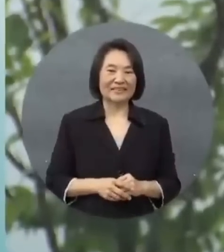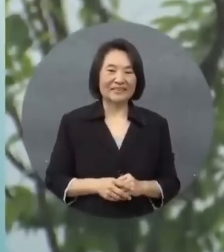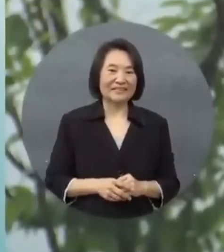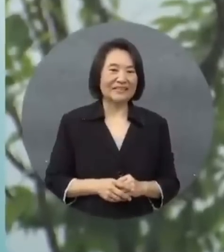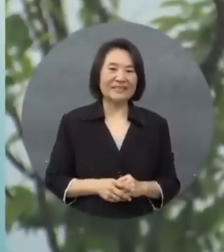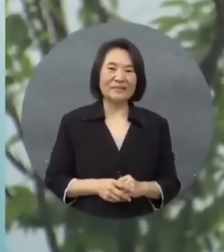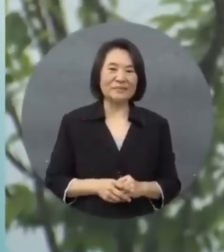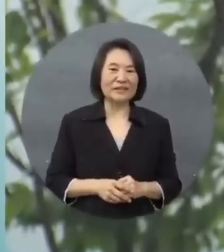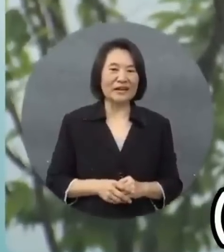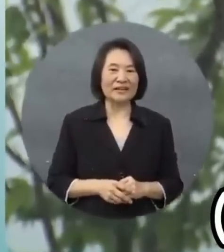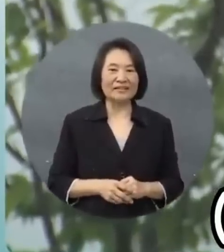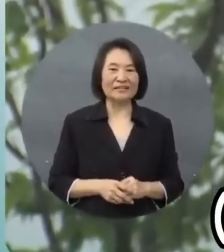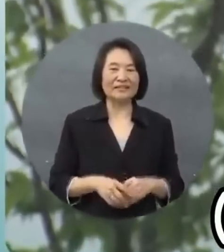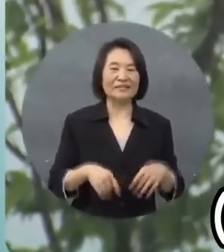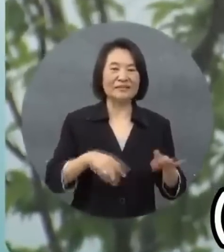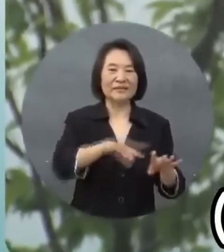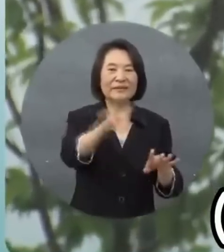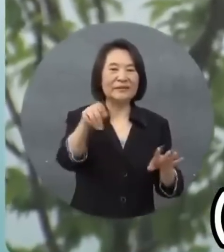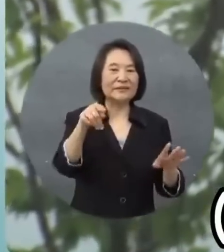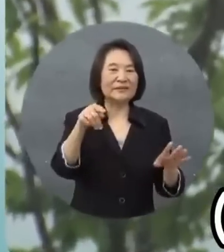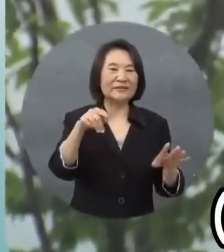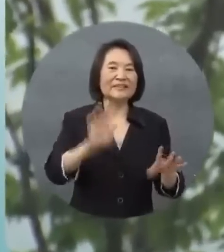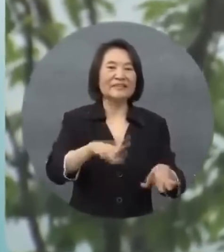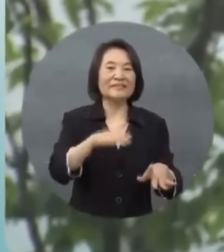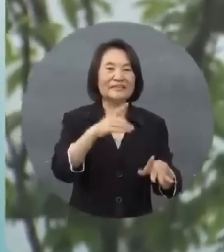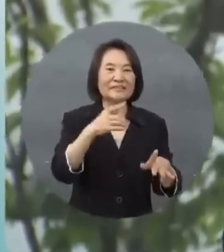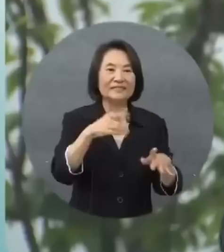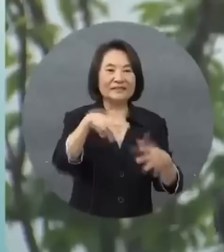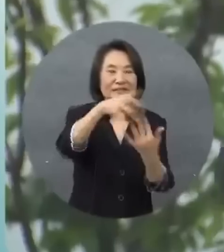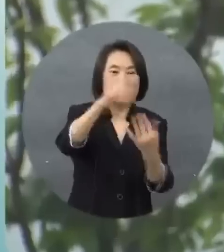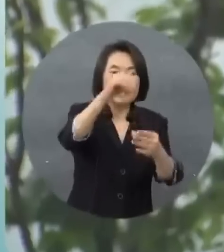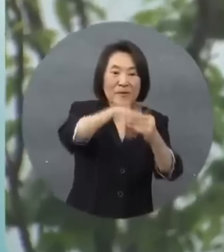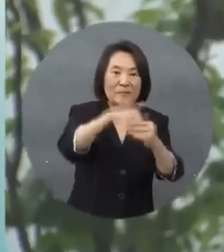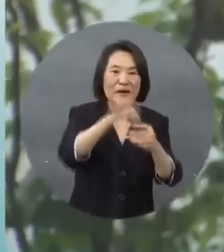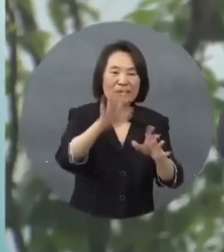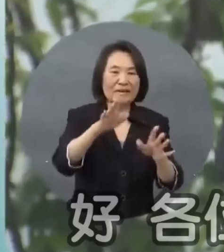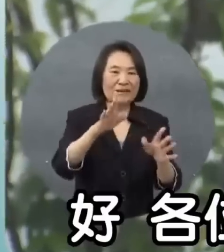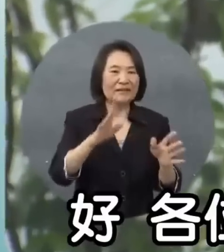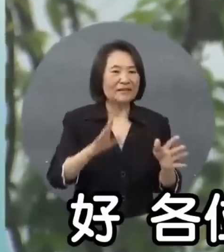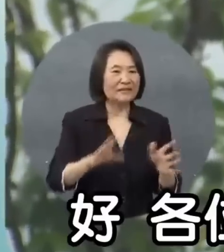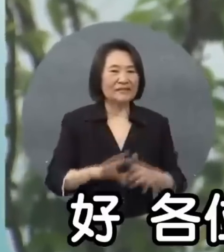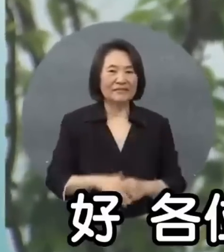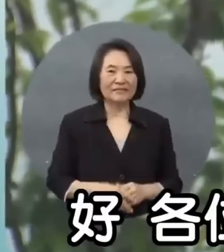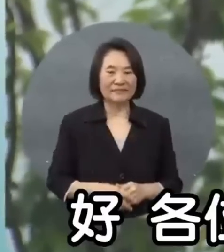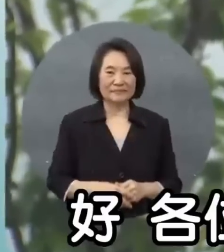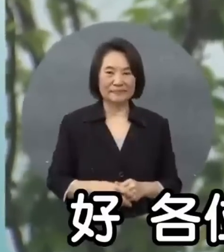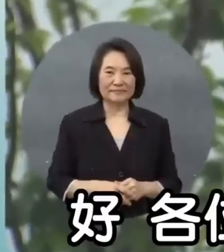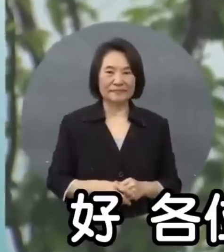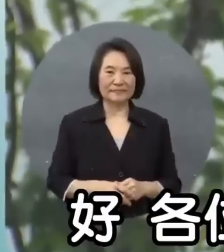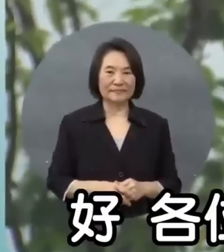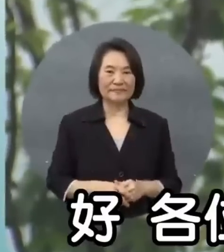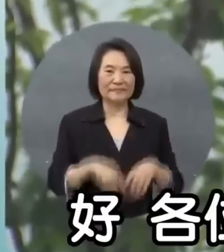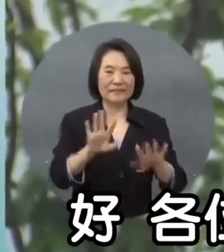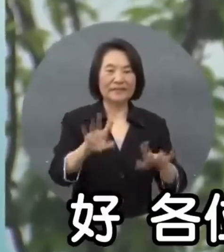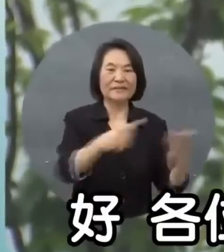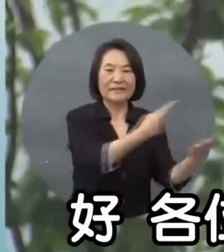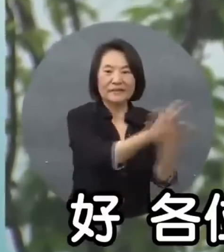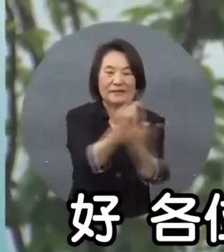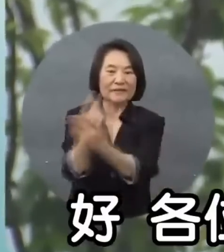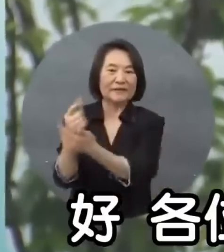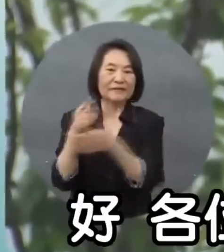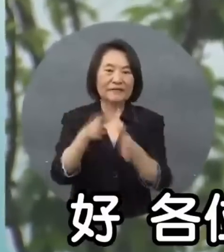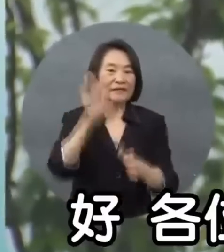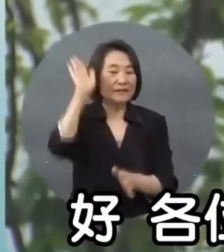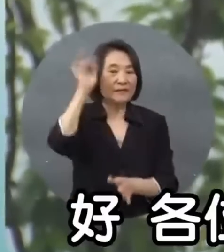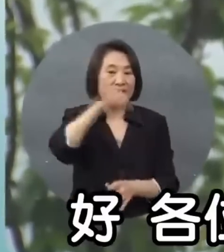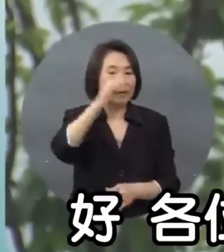发，你知道吗？ 遇水则发，对不对？ 好，各位关心台湾